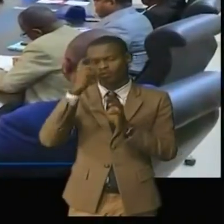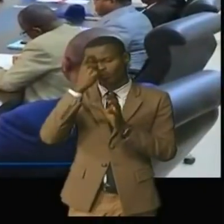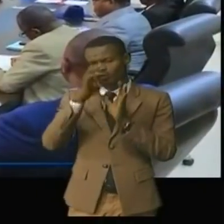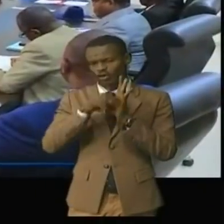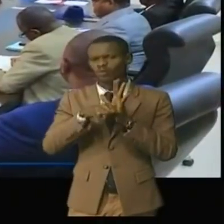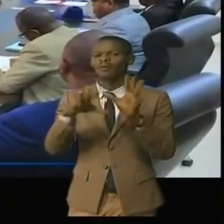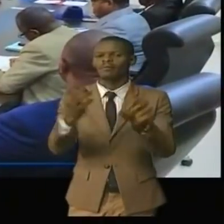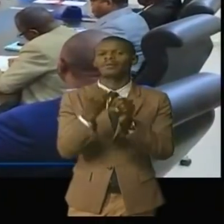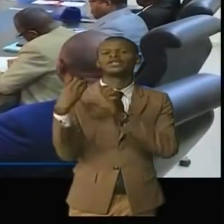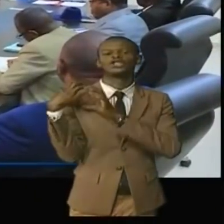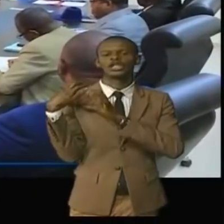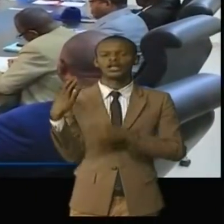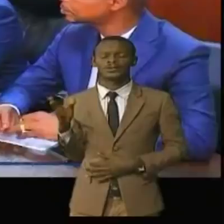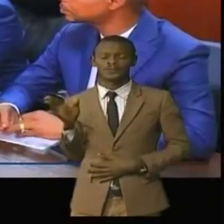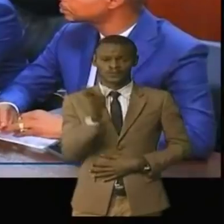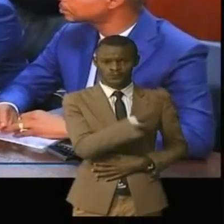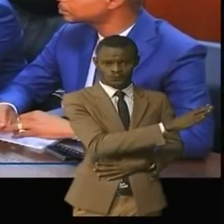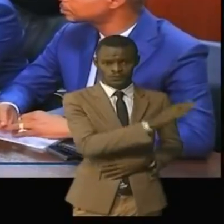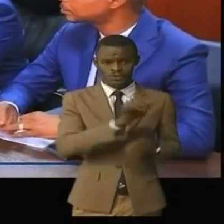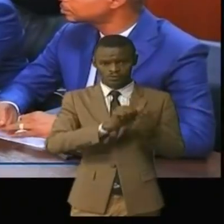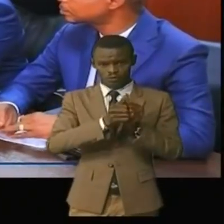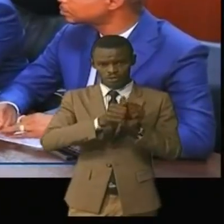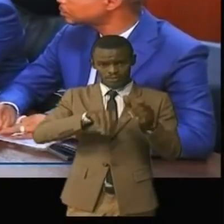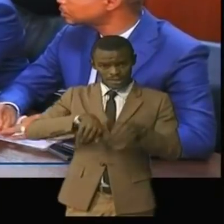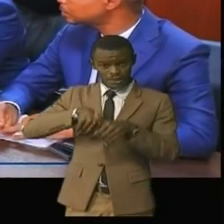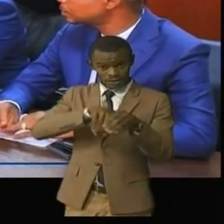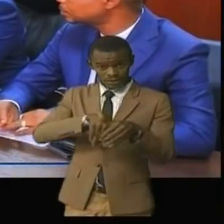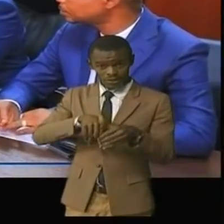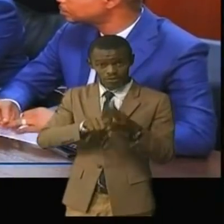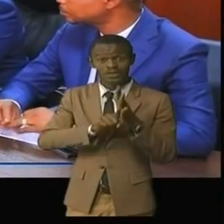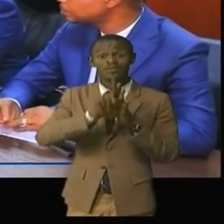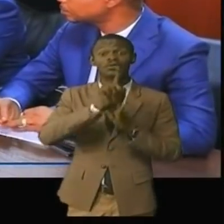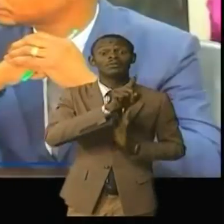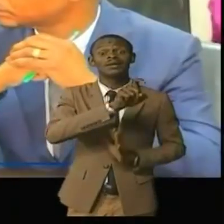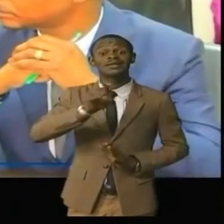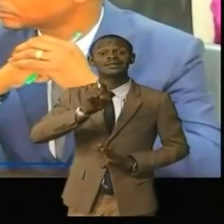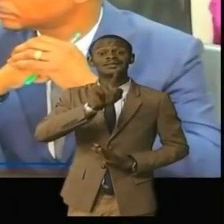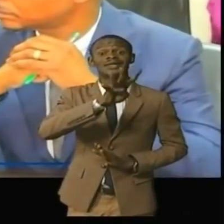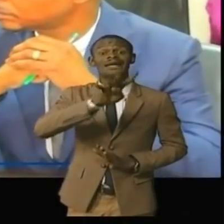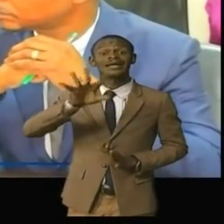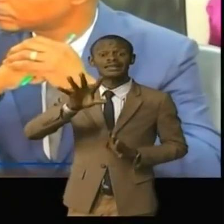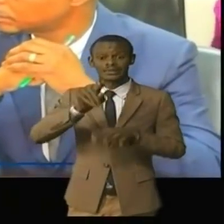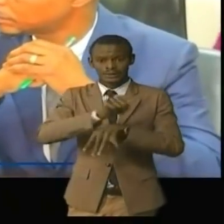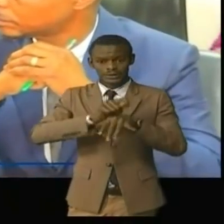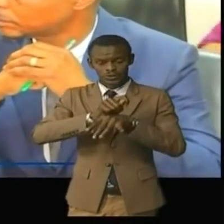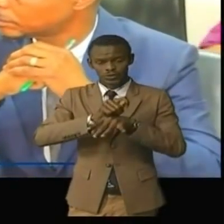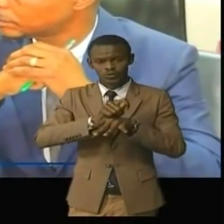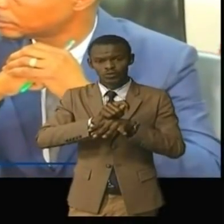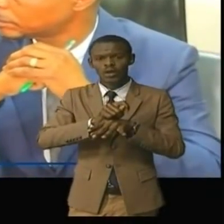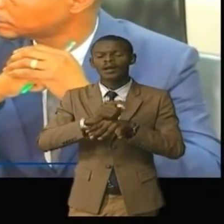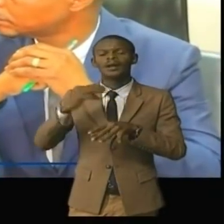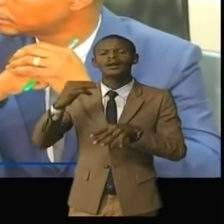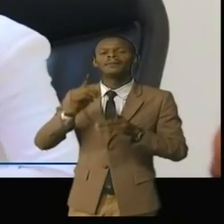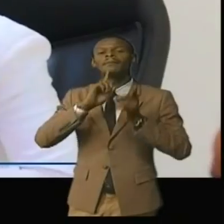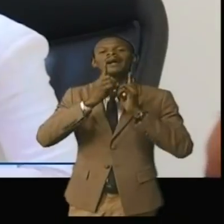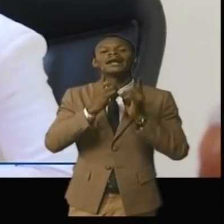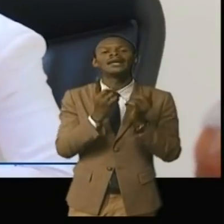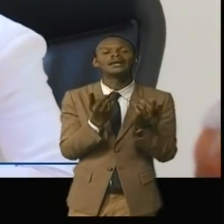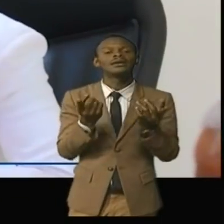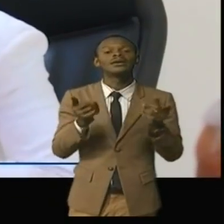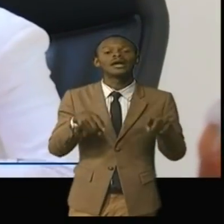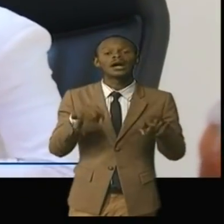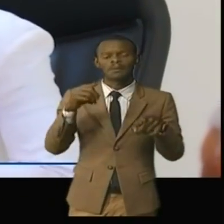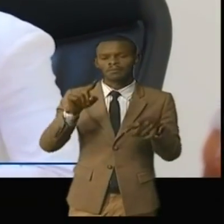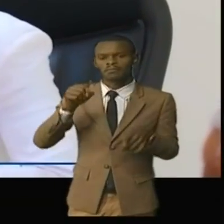secteur de l'agriculture, le développement des 145 territoires était au centre des échanges qu'avait eu le ministre des Recherches scientifiques